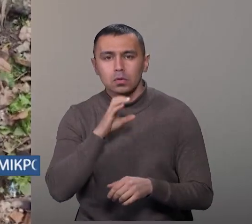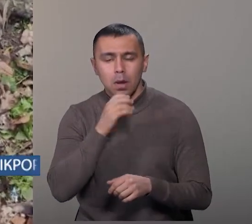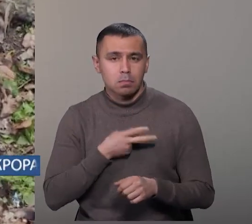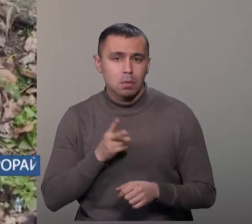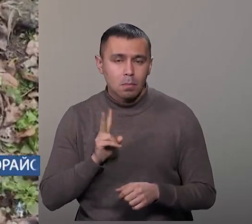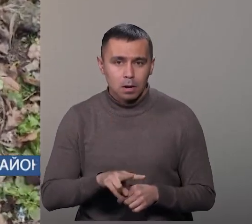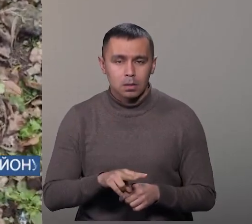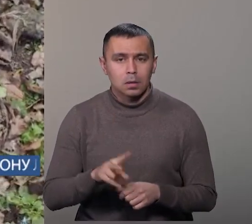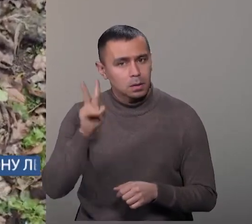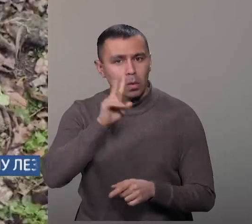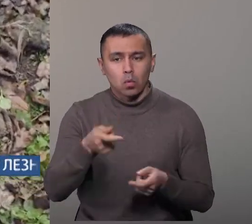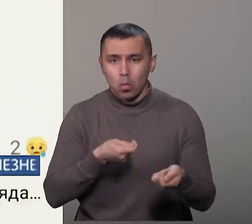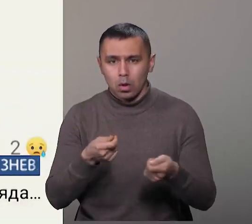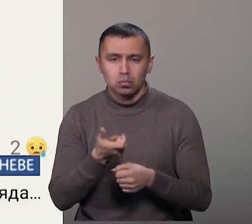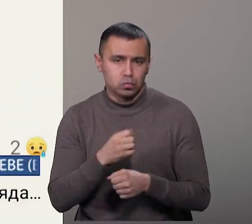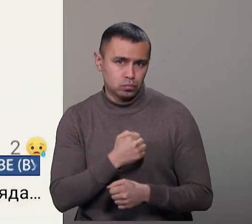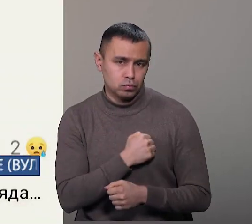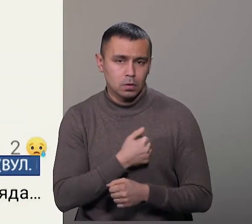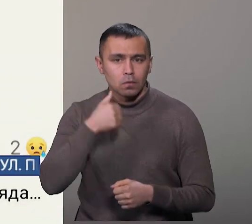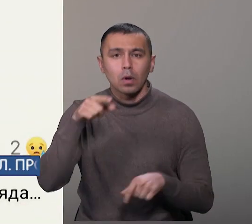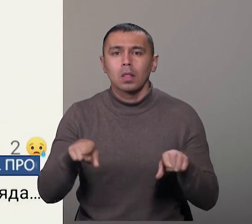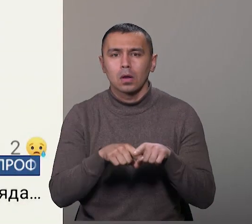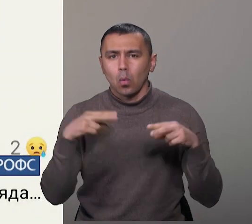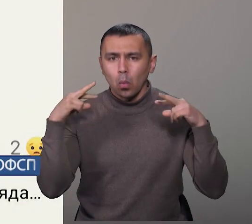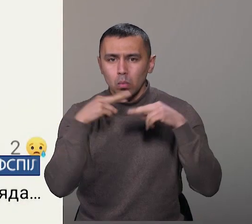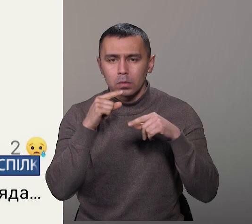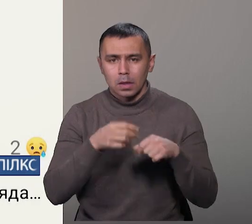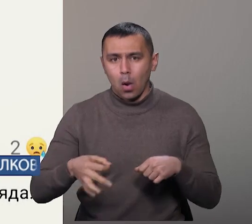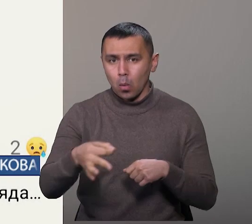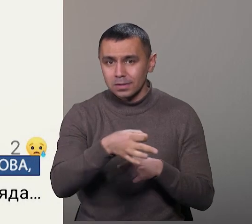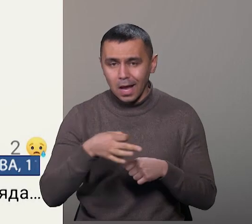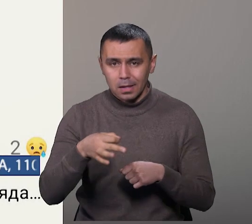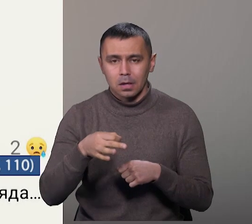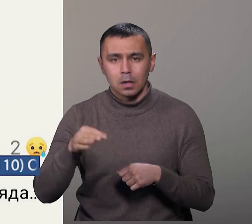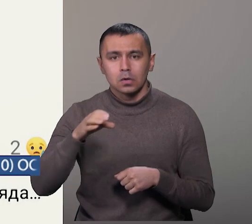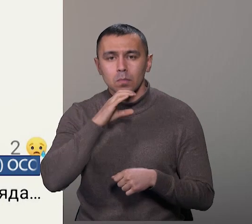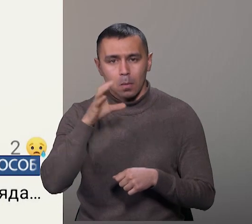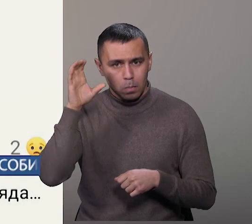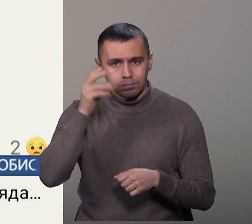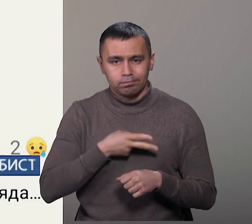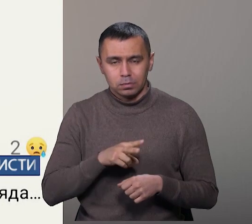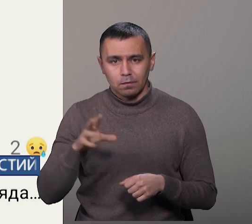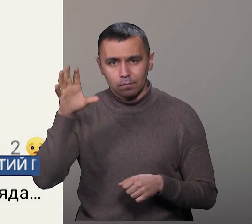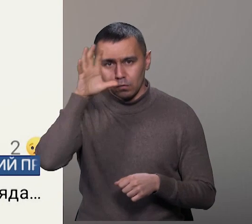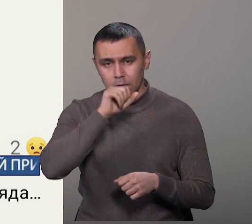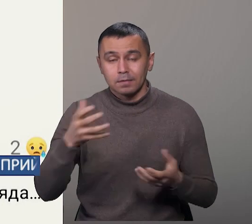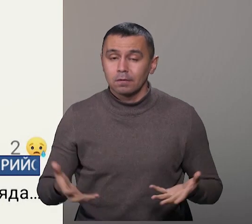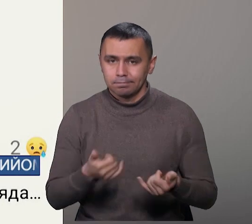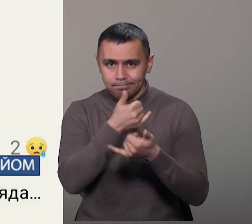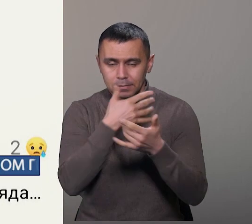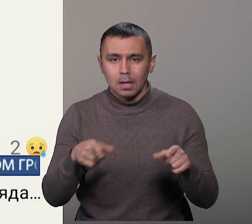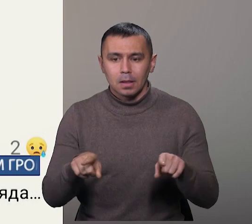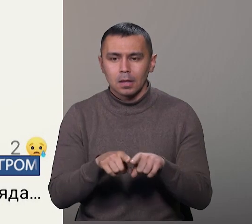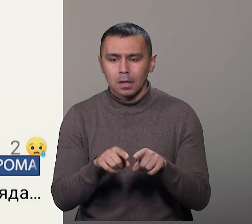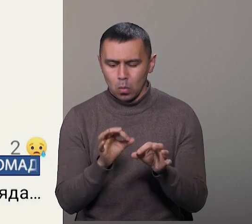Не знаю, хто куратор, але дуже шкода. Вчора також отруїлись на Озерній. Собака померла вночі, рятувати не вдалося. Такі